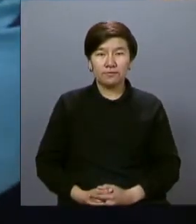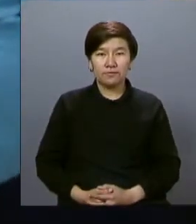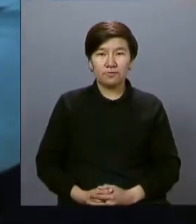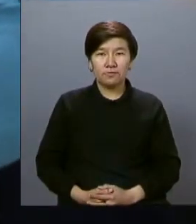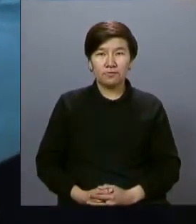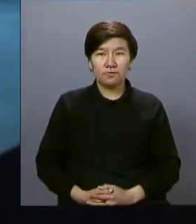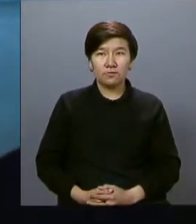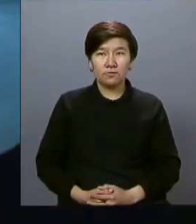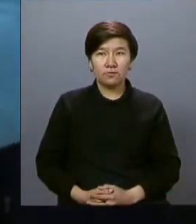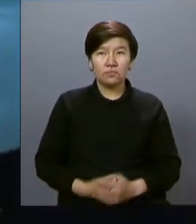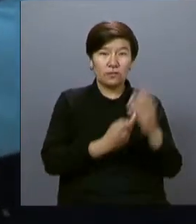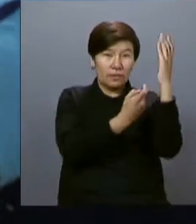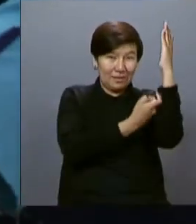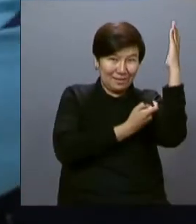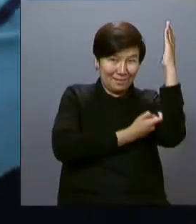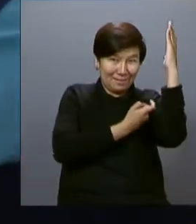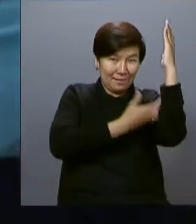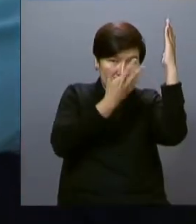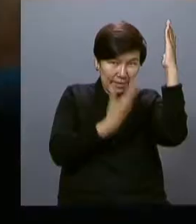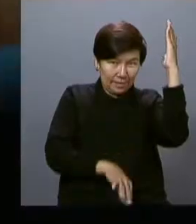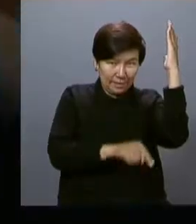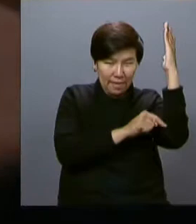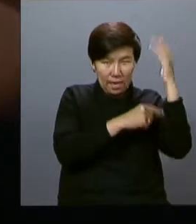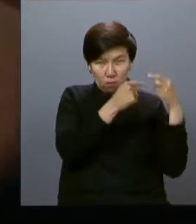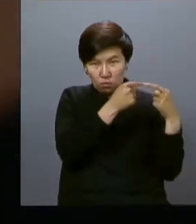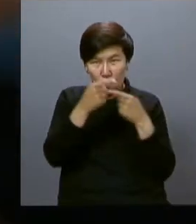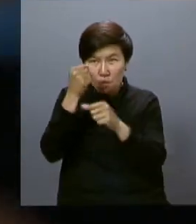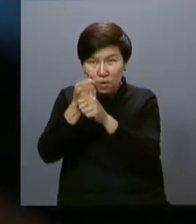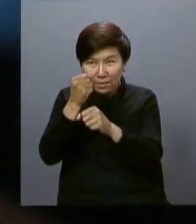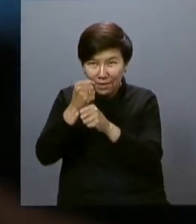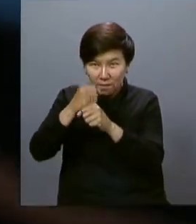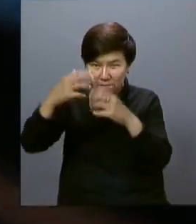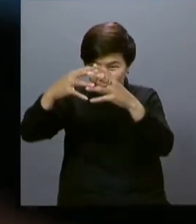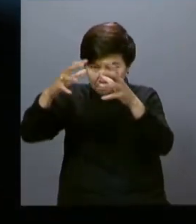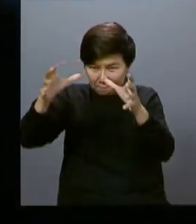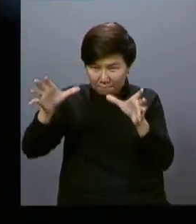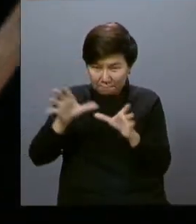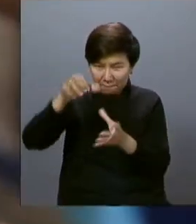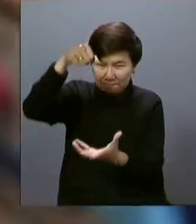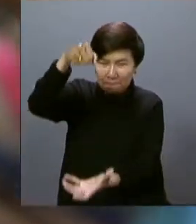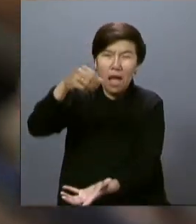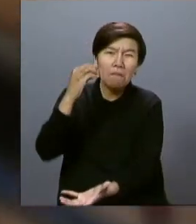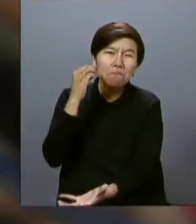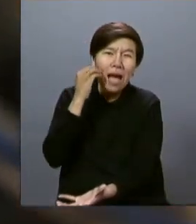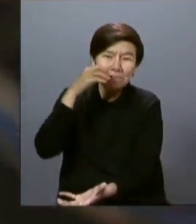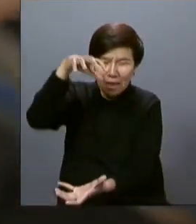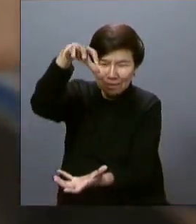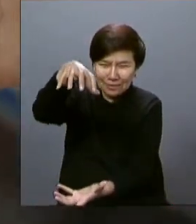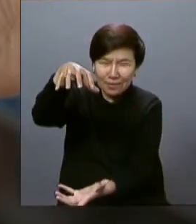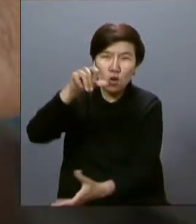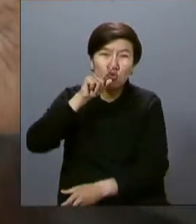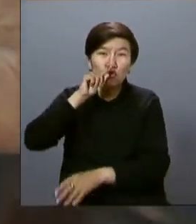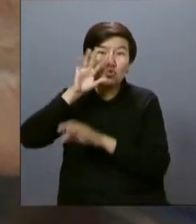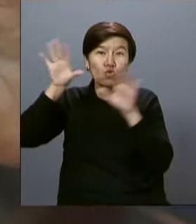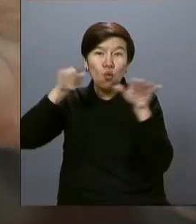หลังขีดยางเสร็จหลายคนที่นี่ก็จะทำกรงนกขายเช่นสมเกียรติทองฉีดเขามองว่านี่เป็น